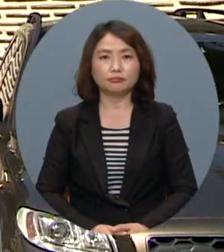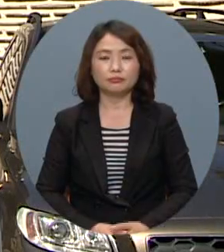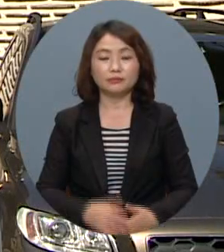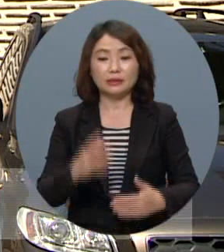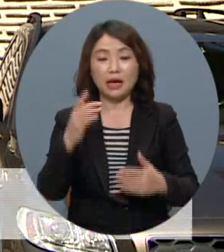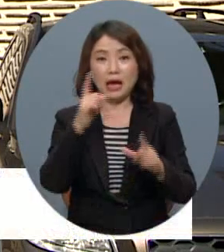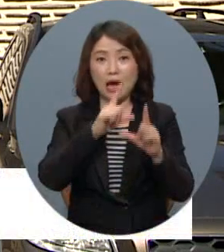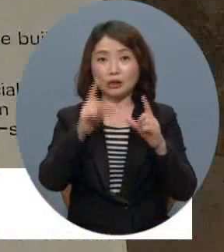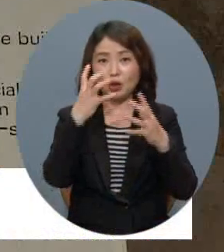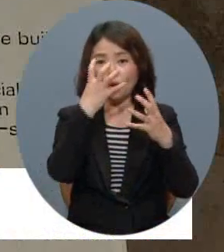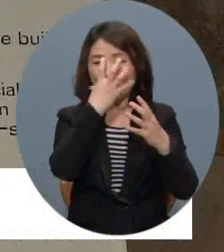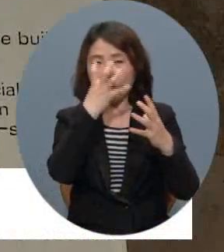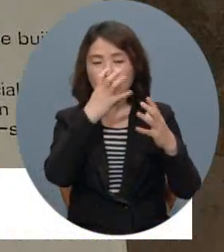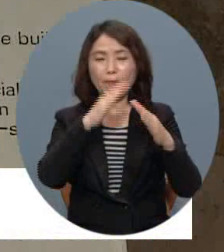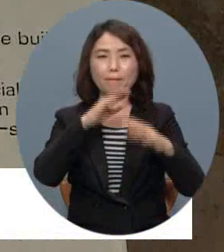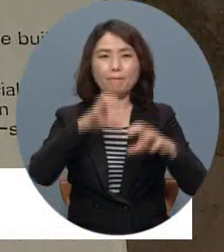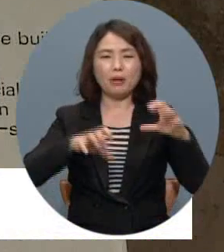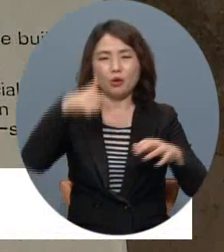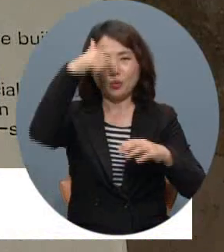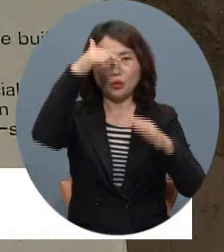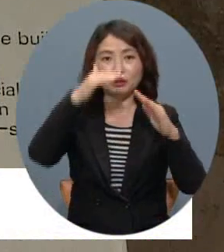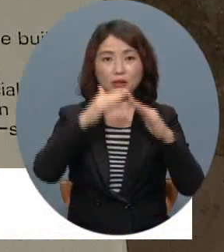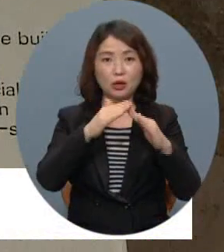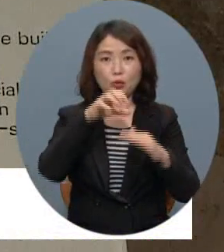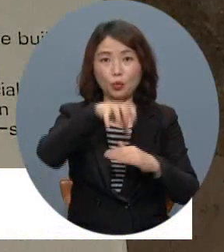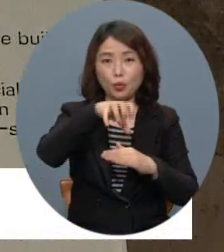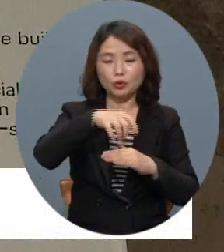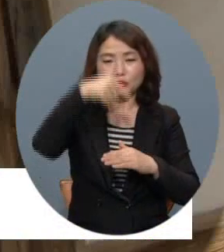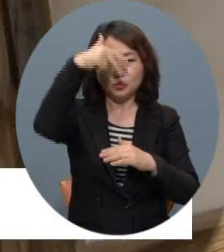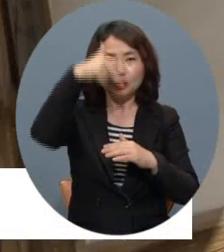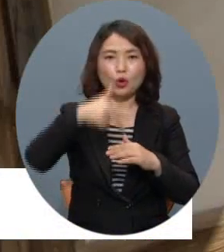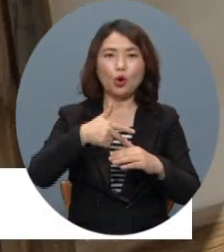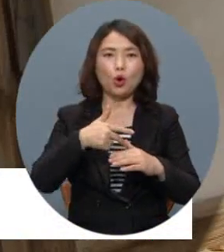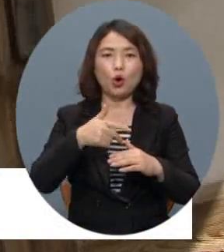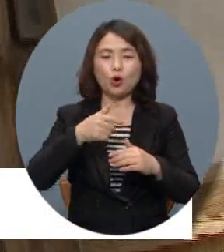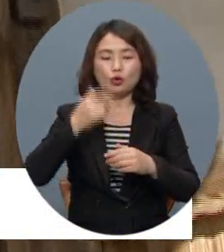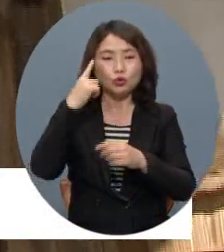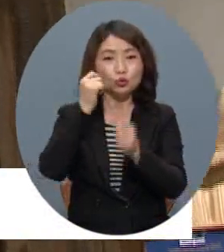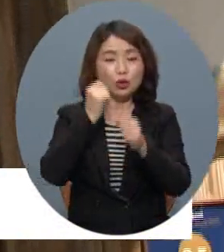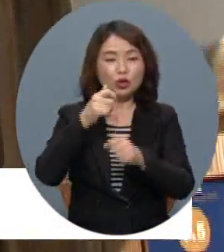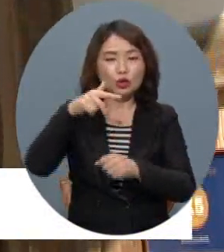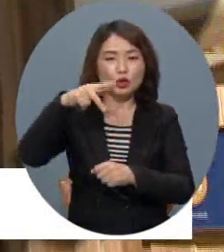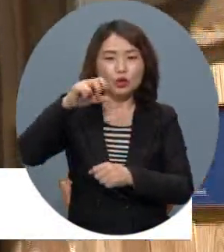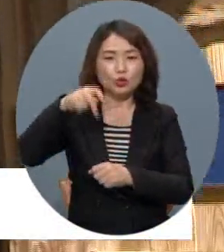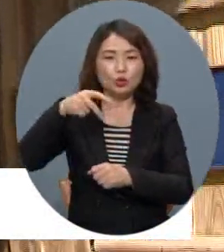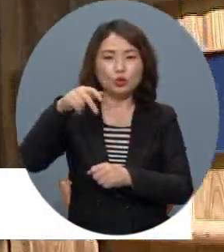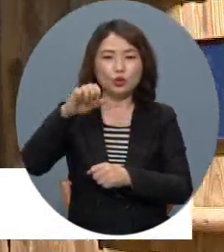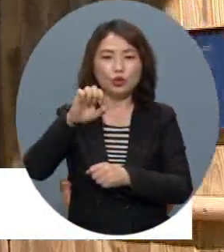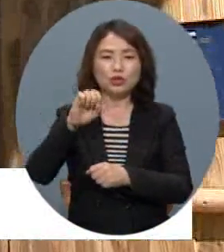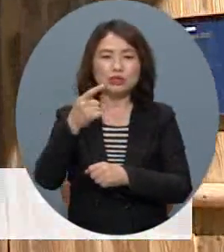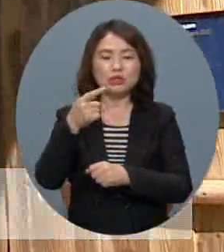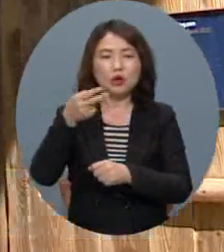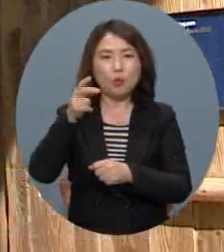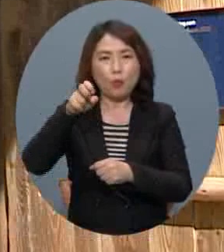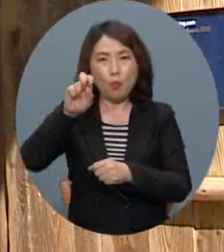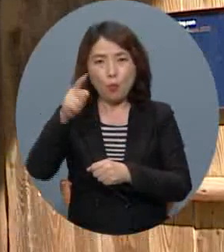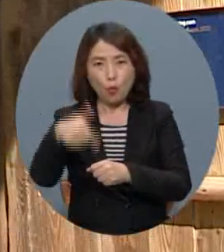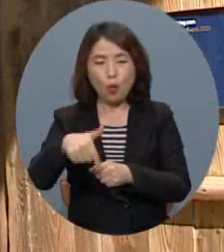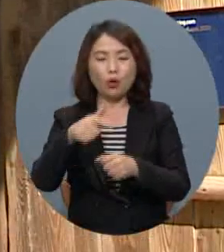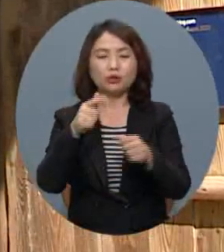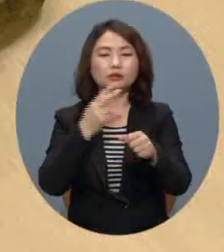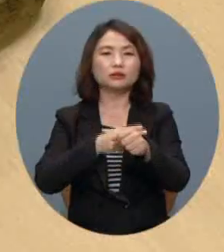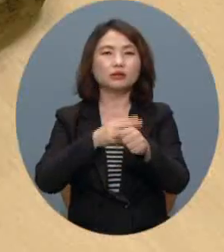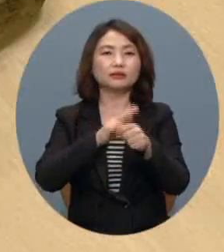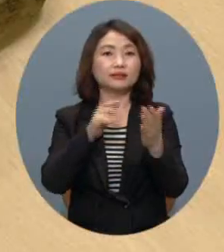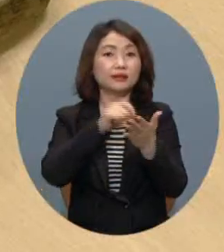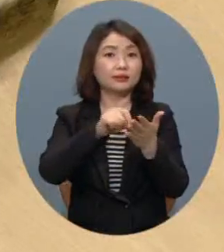안동 하회마을의 고택 중 하나인 화경 단 조선 중국이 유학자 유의 먹 선생이 쓴 일기 하와 일로 기 란 책이 있던